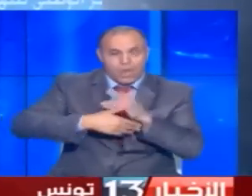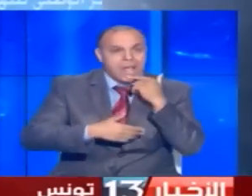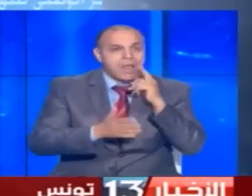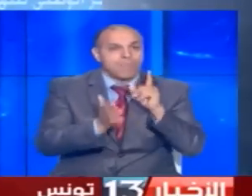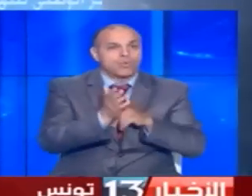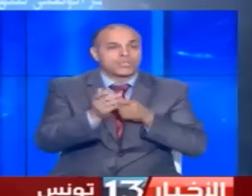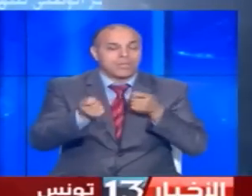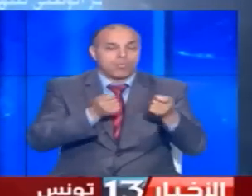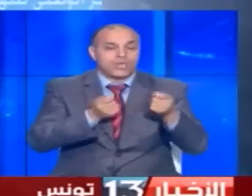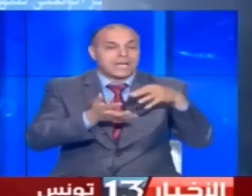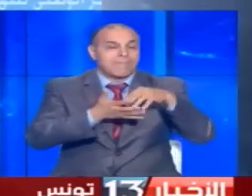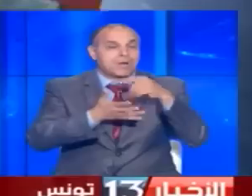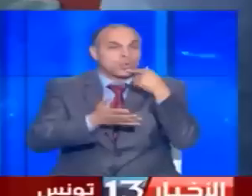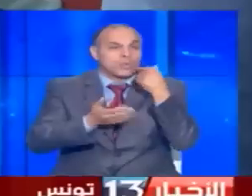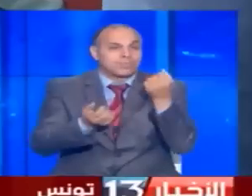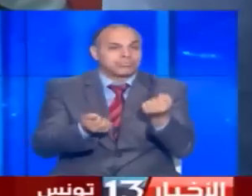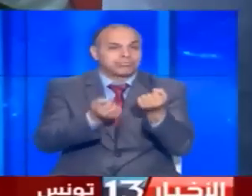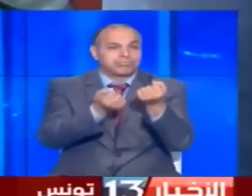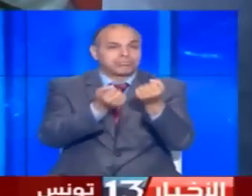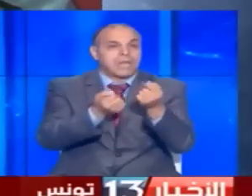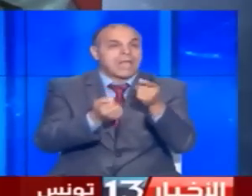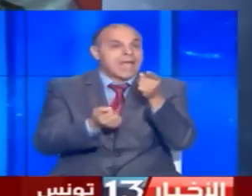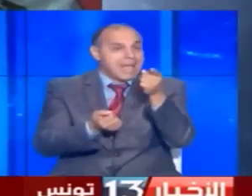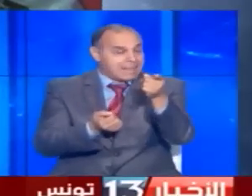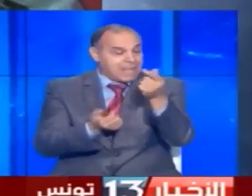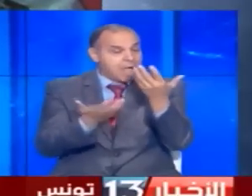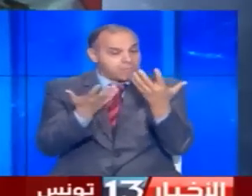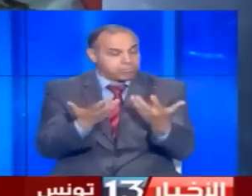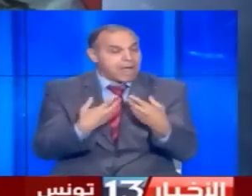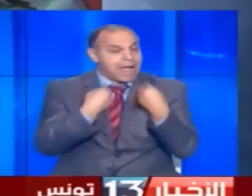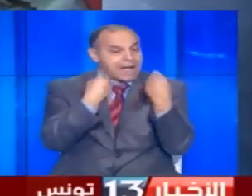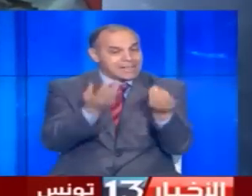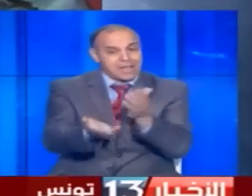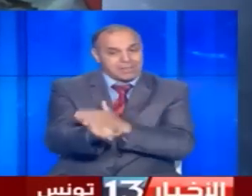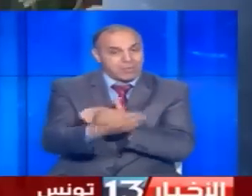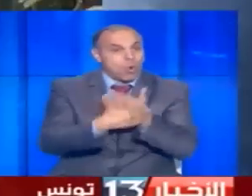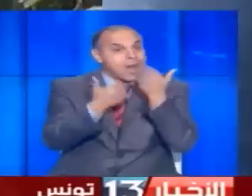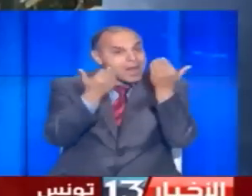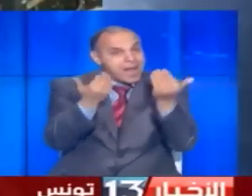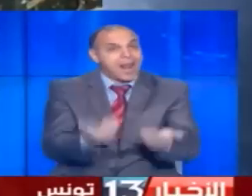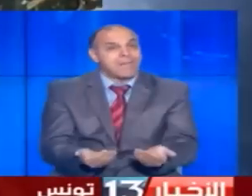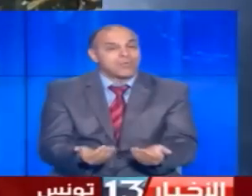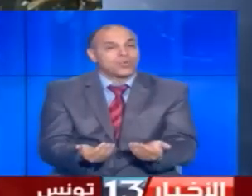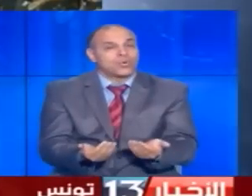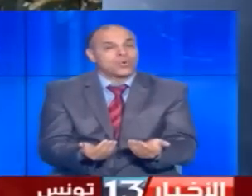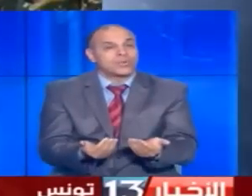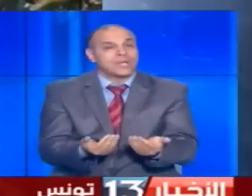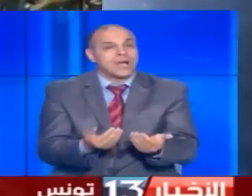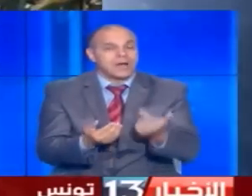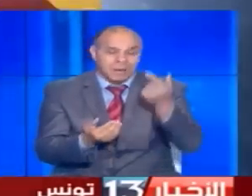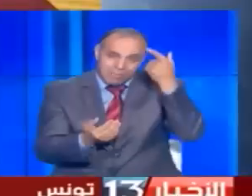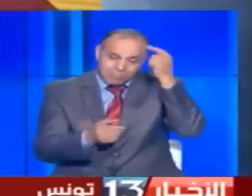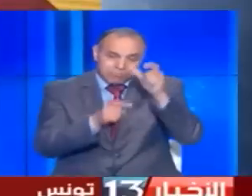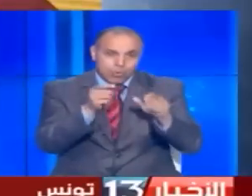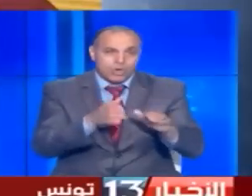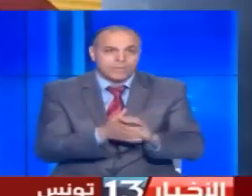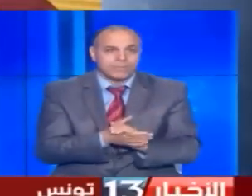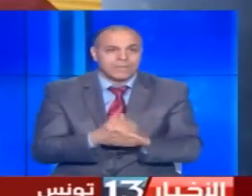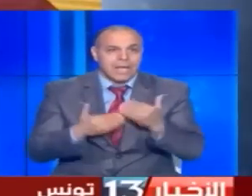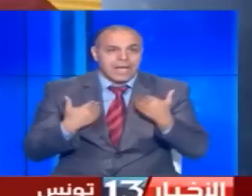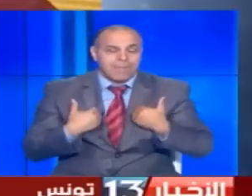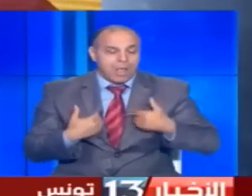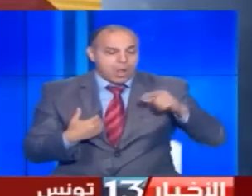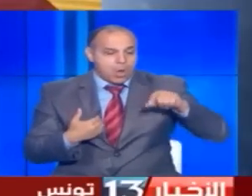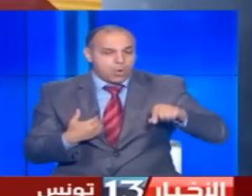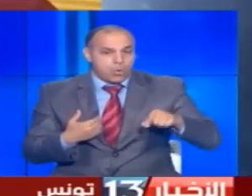مدير المركز الوطني للنهوض بزرع الأعضاء أن التبرع بالأعضاء لابد أن يكون قضية مجتمع. حبيناه اليوم